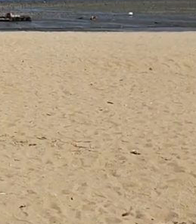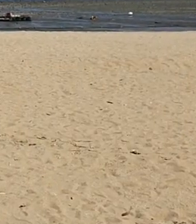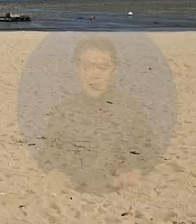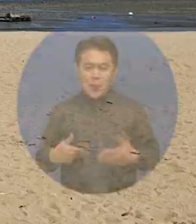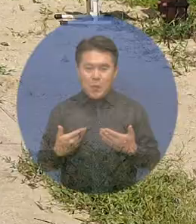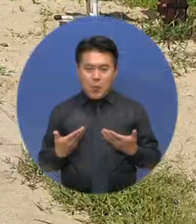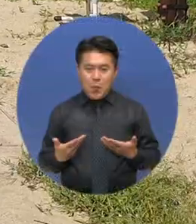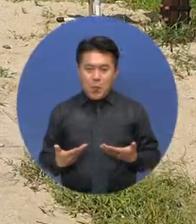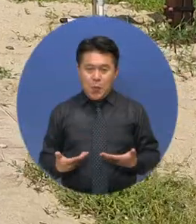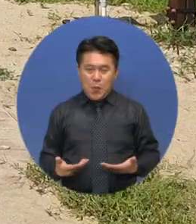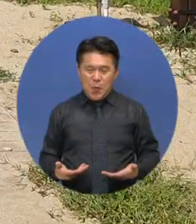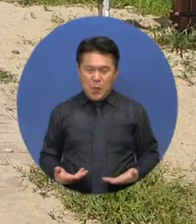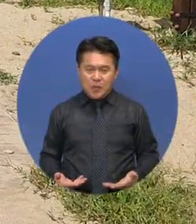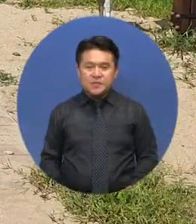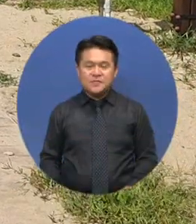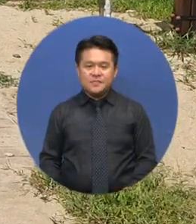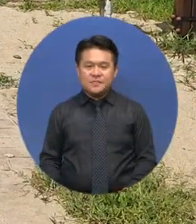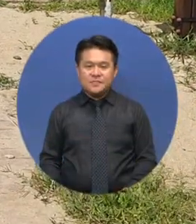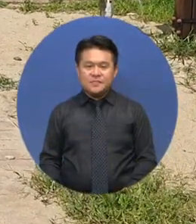고요한 해변과